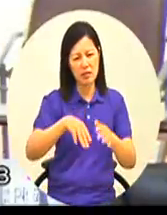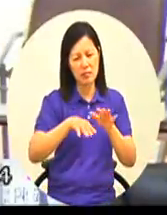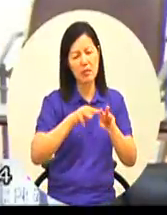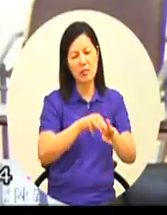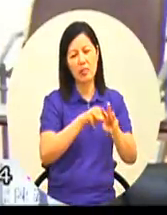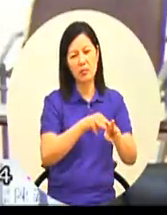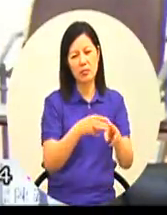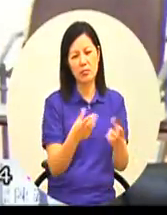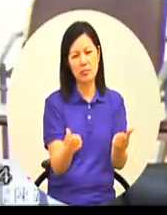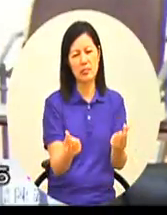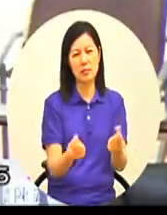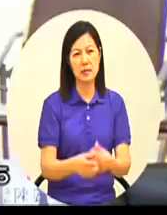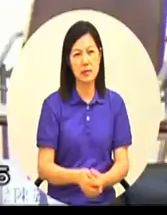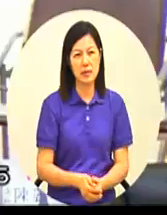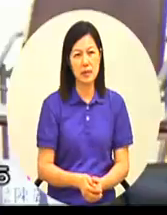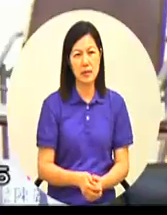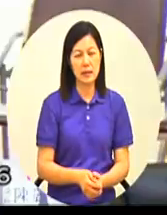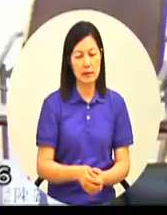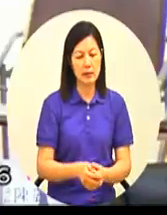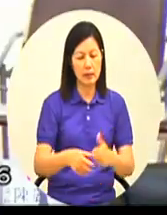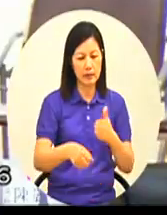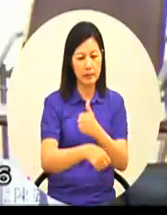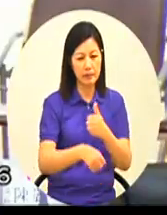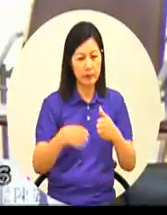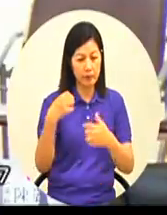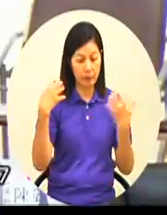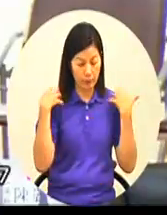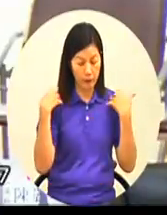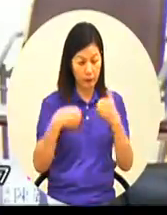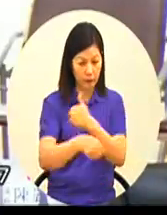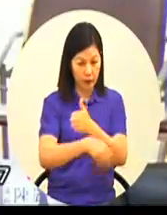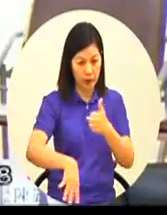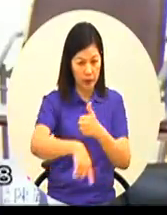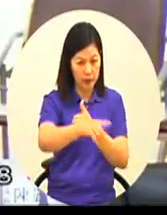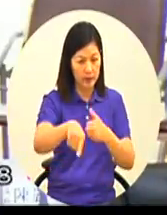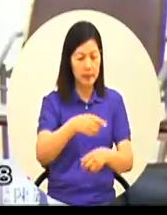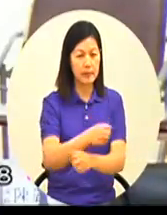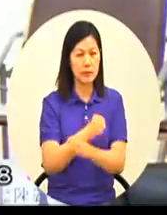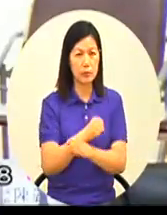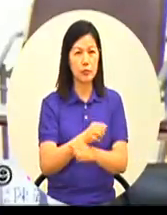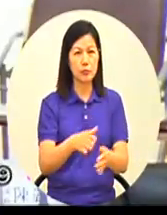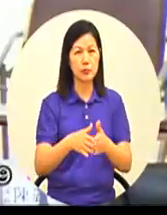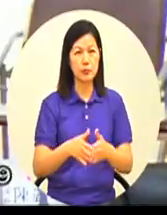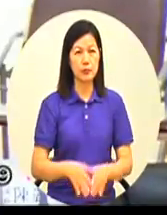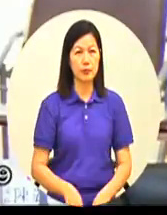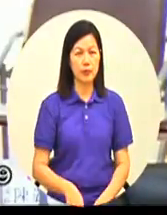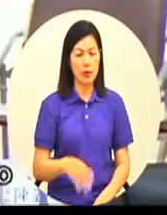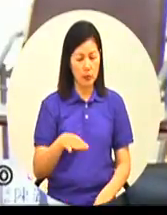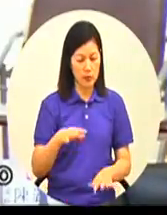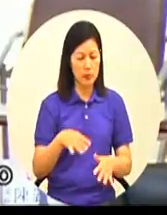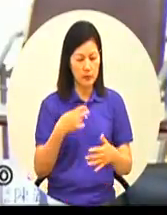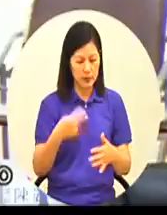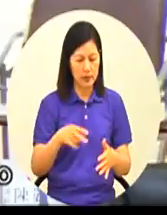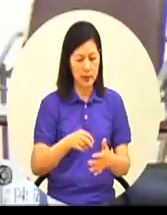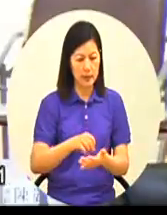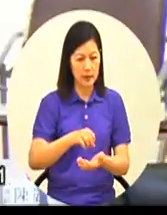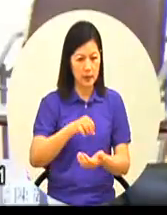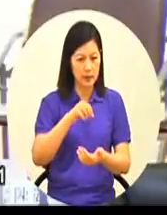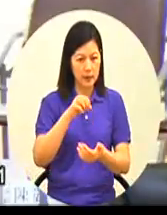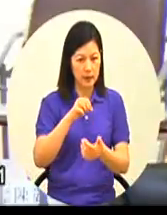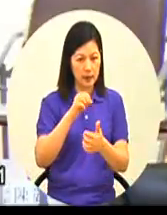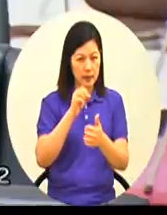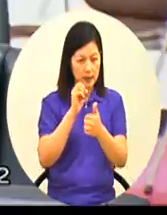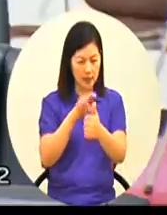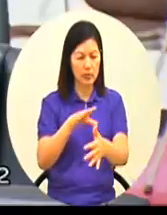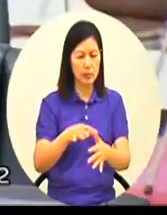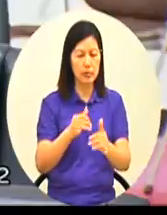也希望请相关单位要能够注意一下。那我要在这边也要建议我们民政局长，